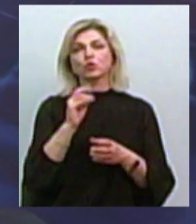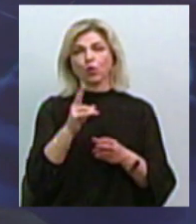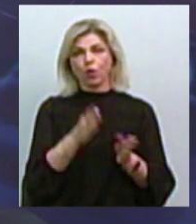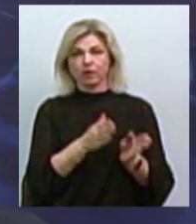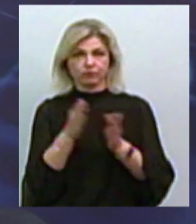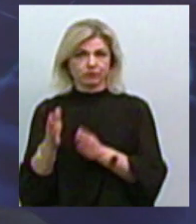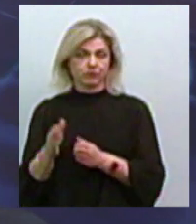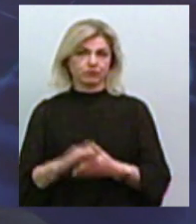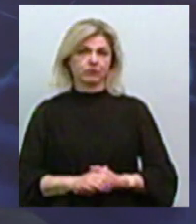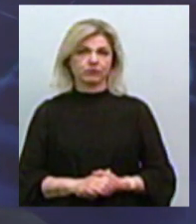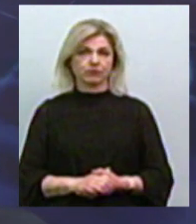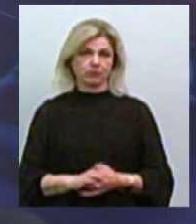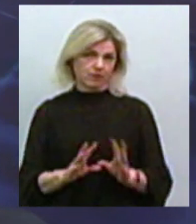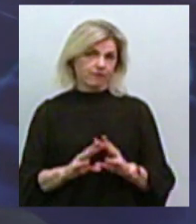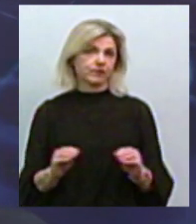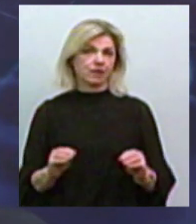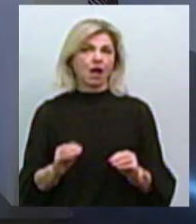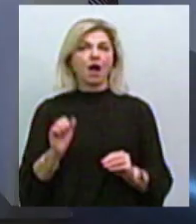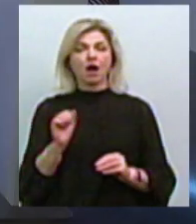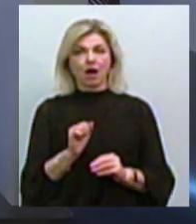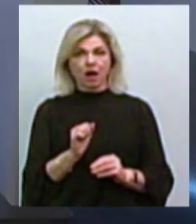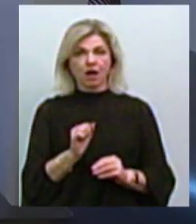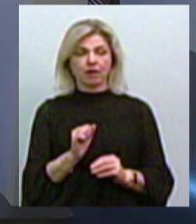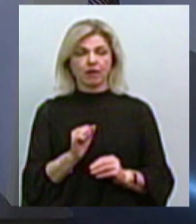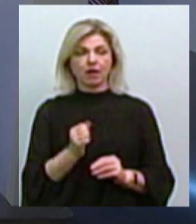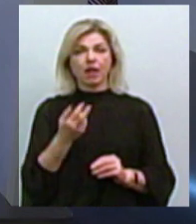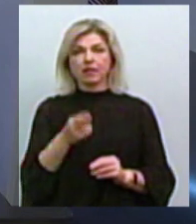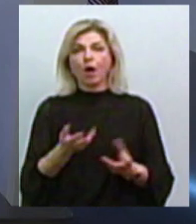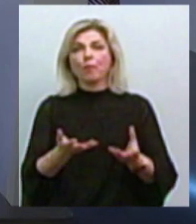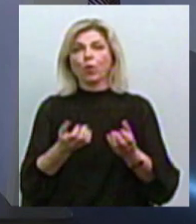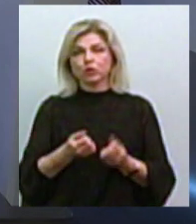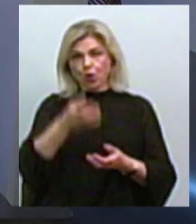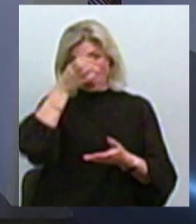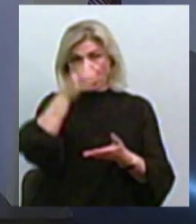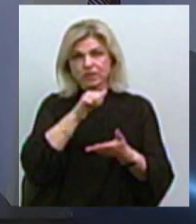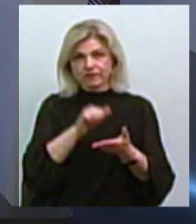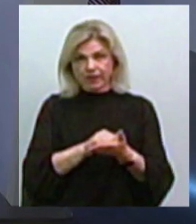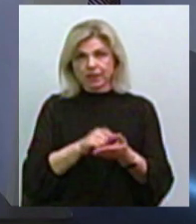Ну, взагалі, наразі все. Для отримання освіти,